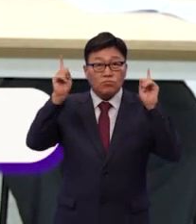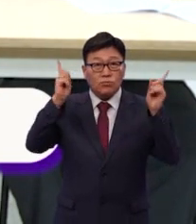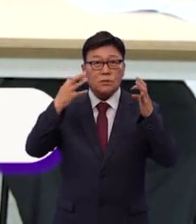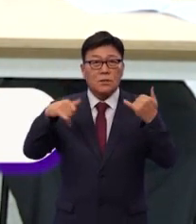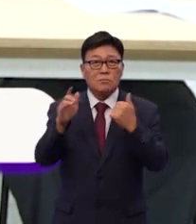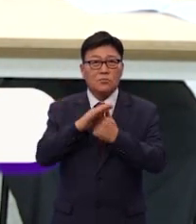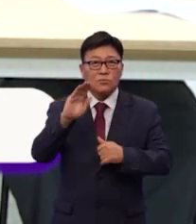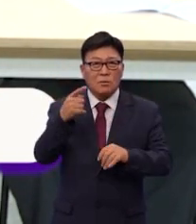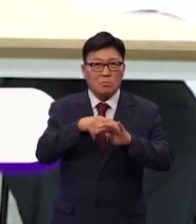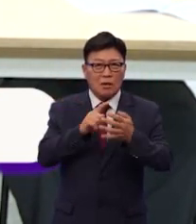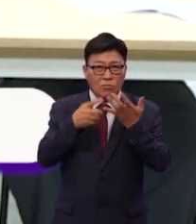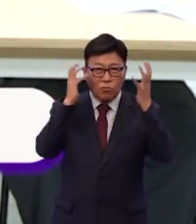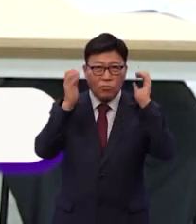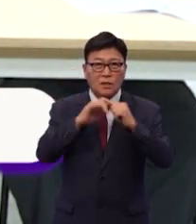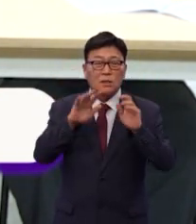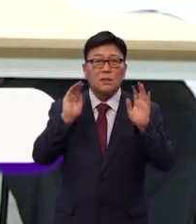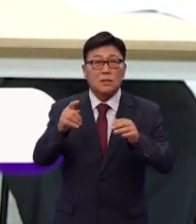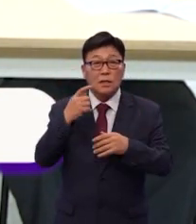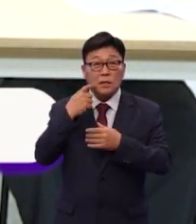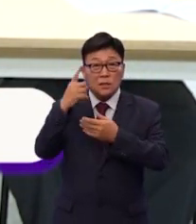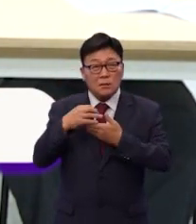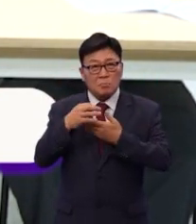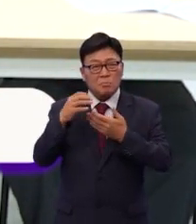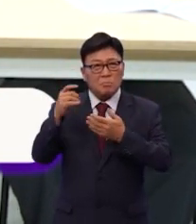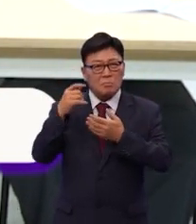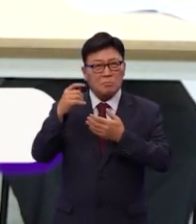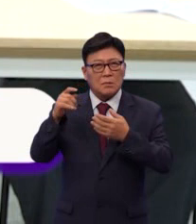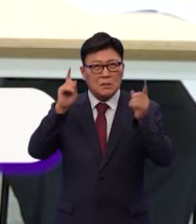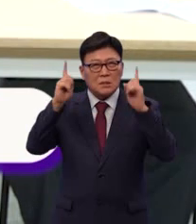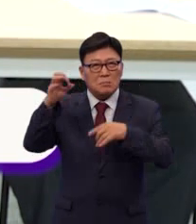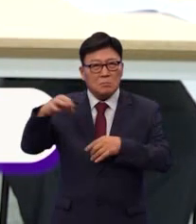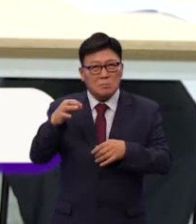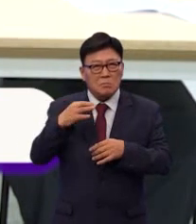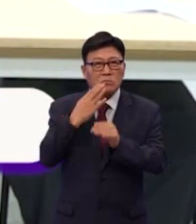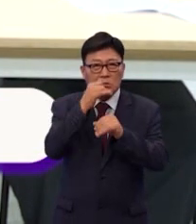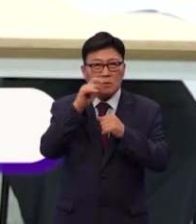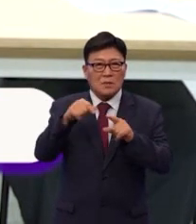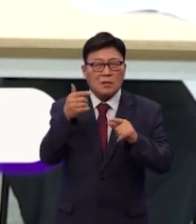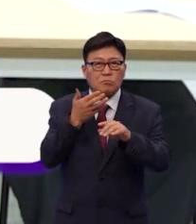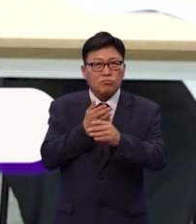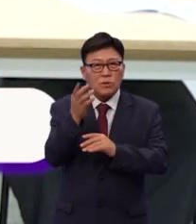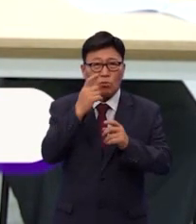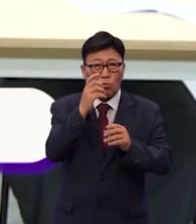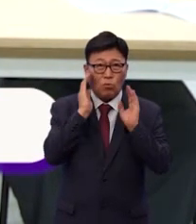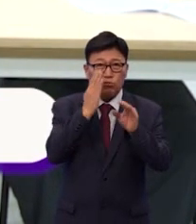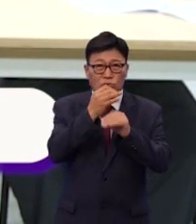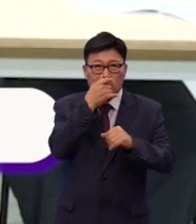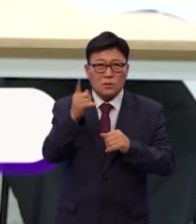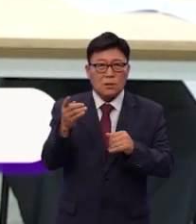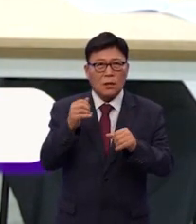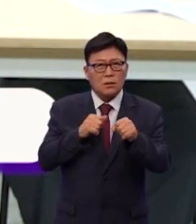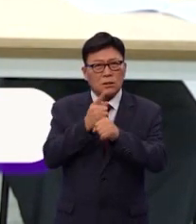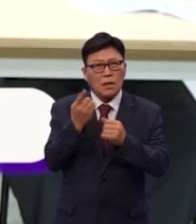돼서 많이 혼란스럽습니다. 현재 실업급여를 받으면서 다른 분야를 배우고 있는데 적성이 맞지